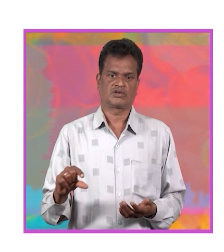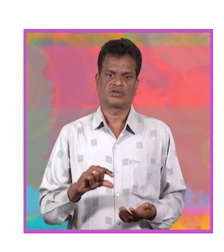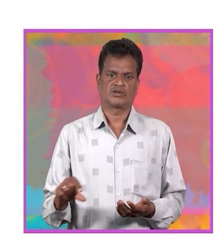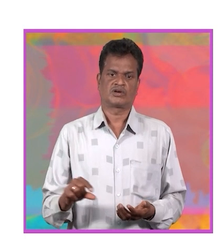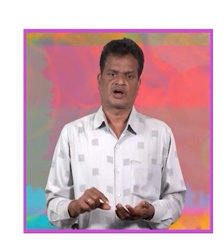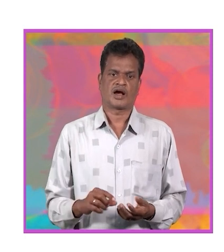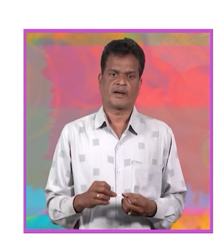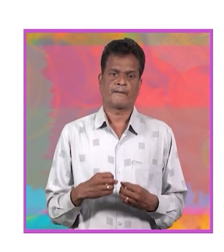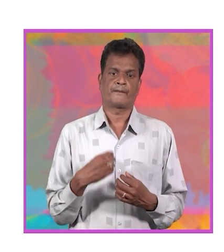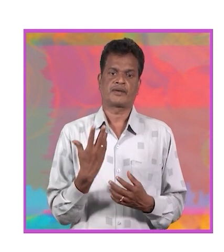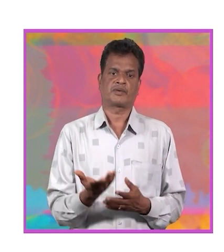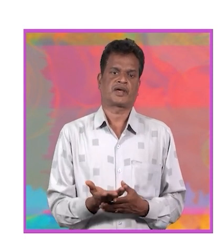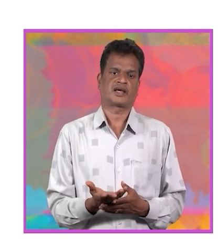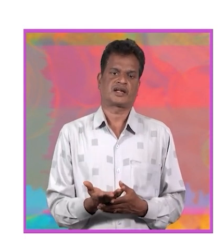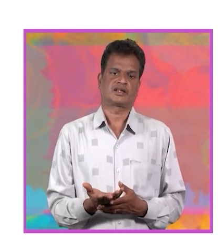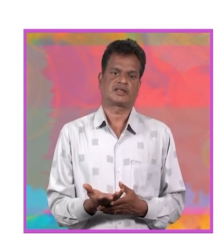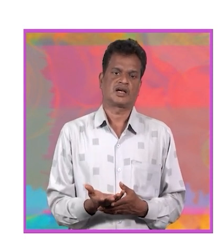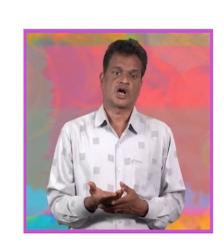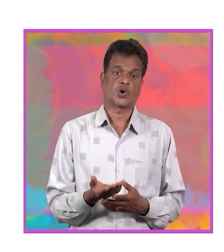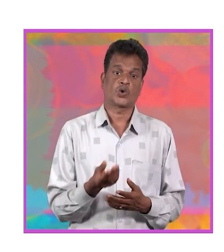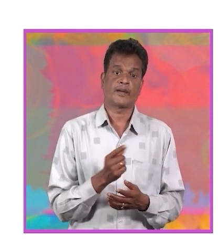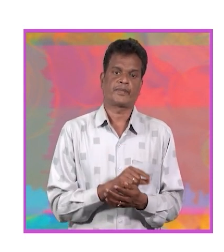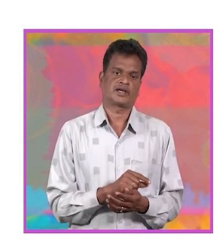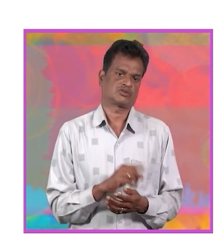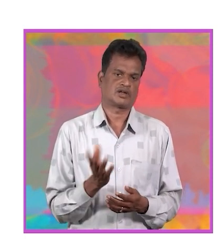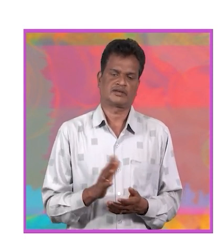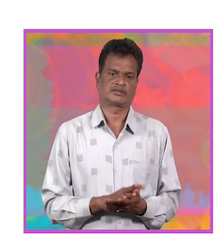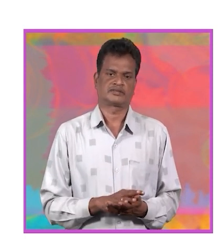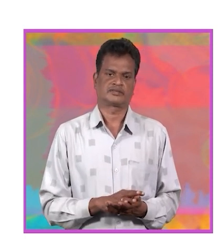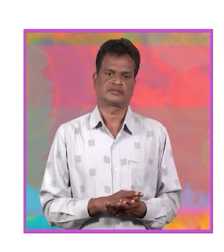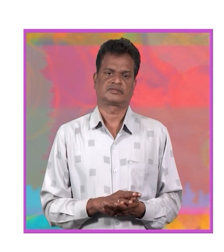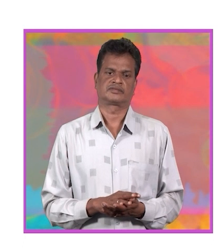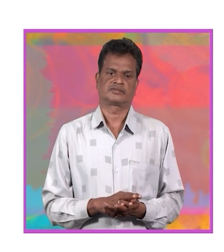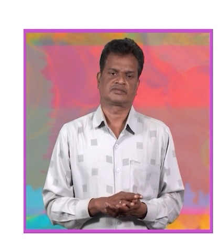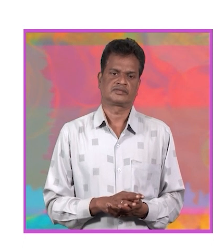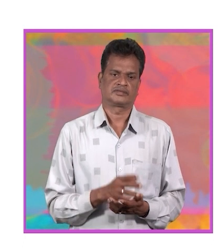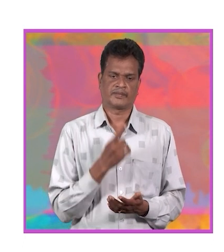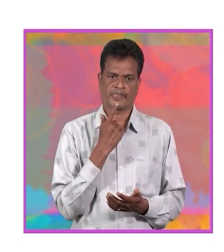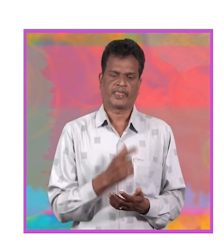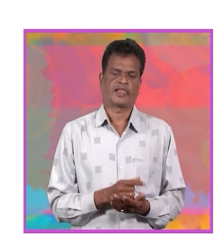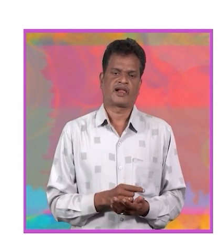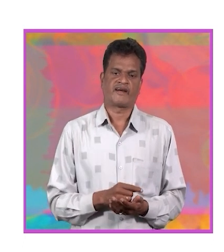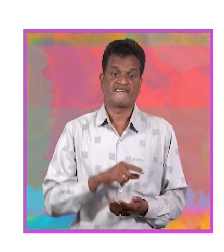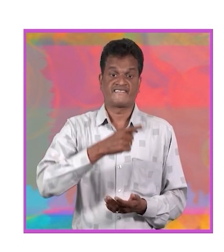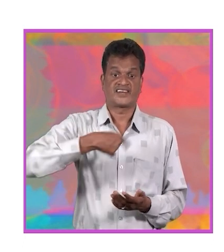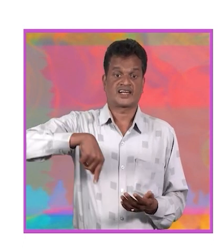பண்பு பெயர் சொல்லலாம், அதே குணப்பெயர் அப்படின்னு சொல்லலாம். இதில் பார்த்தீங்கன்னா வட்டம்,